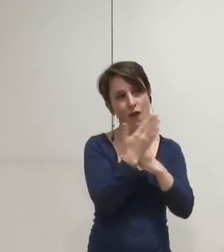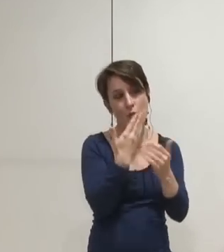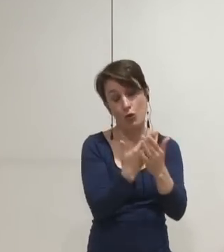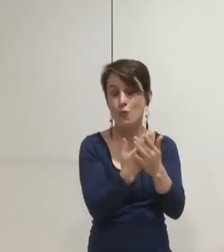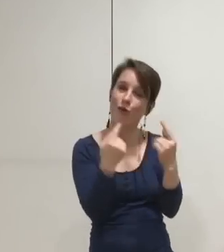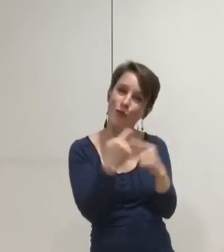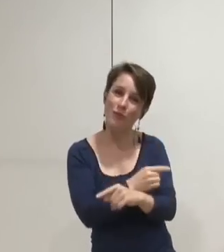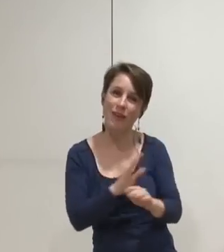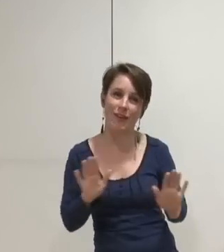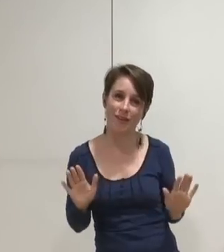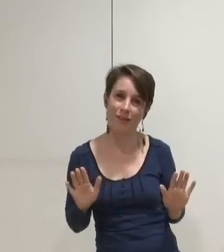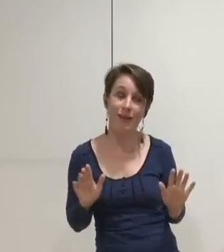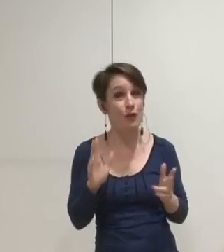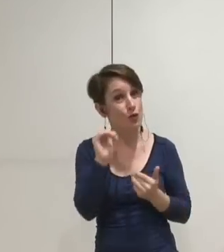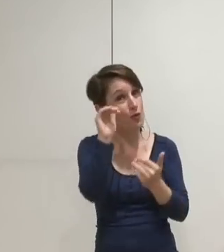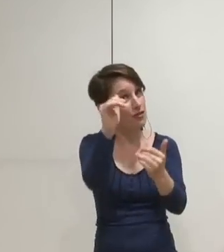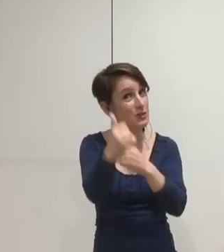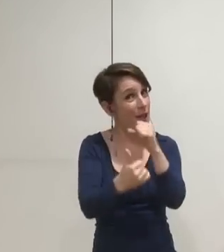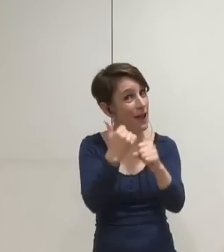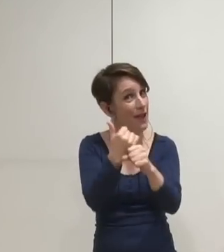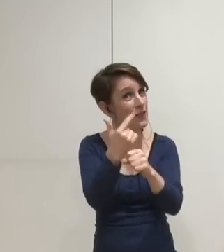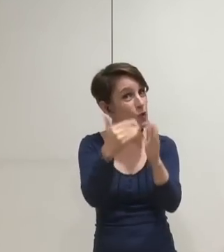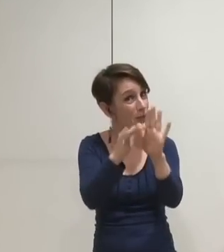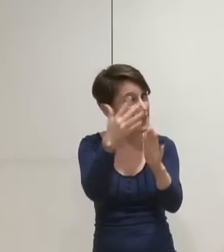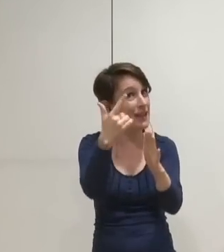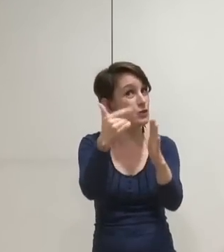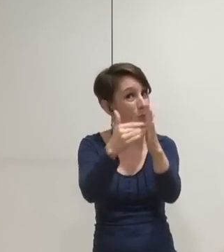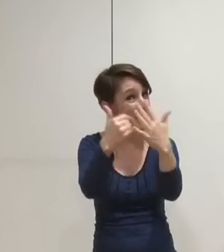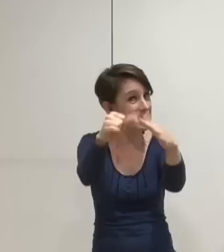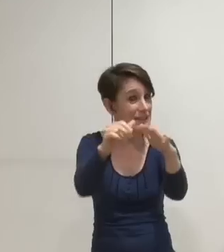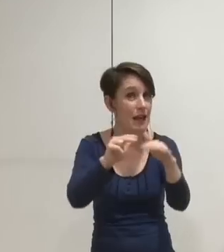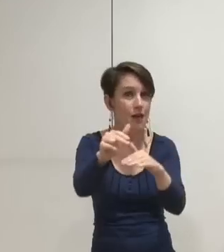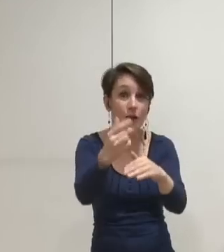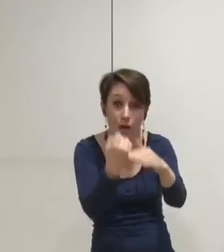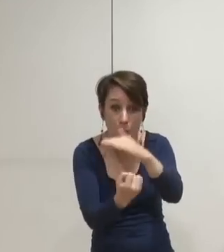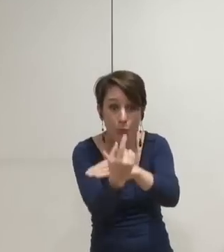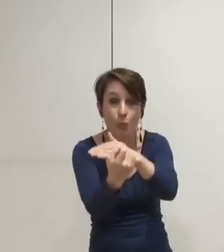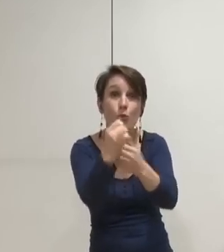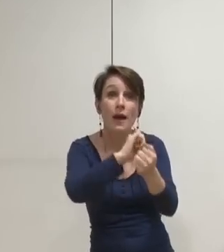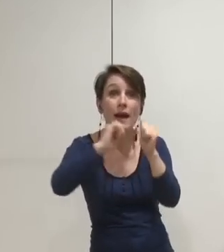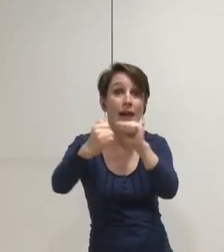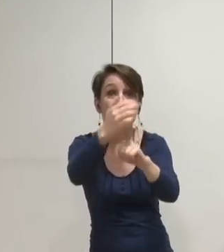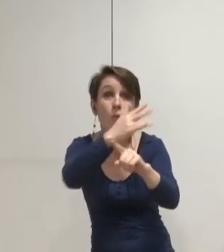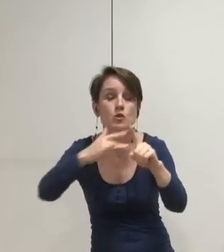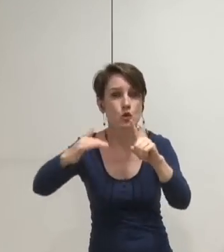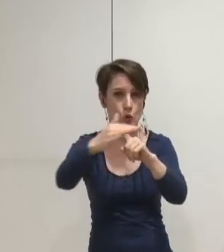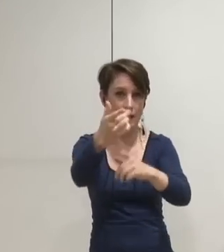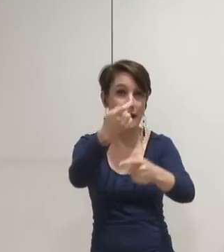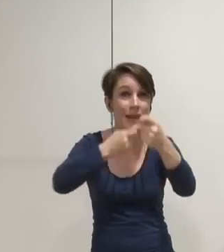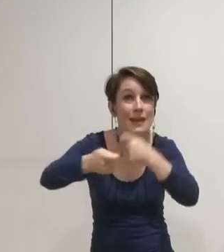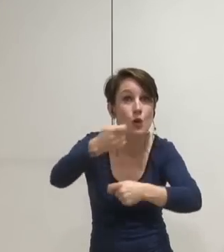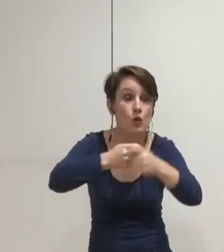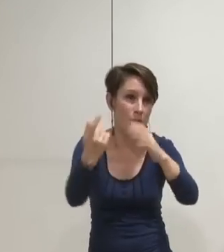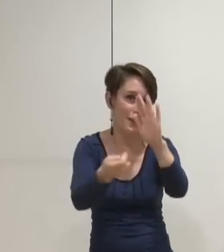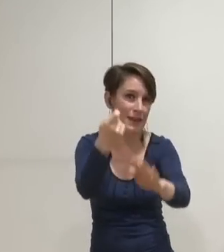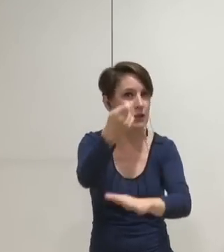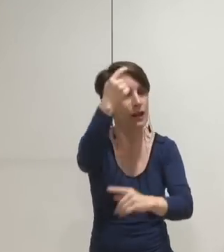espérer que les années 2015 et 2016 verront venir vos réformes sociales économiques et éducatives afin de